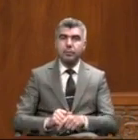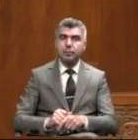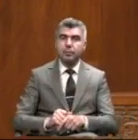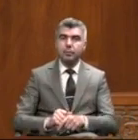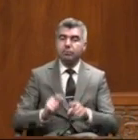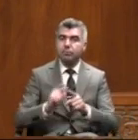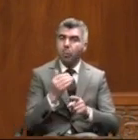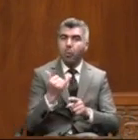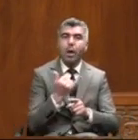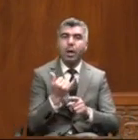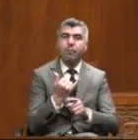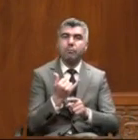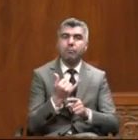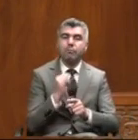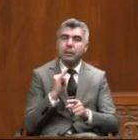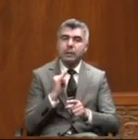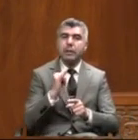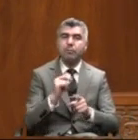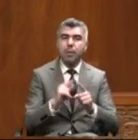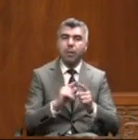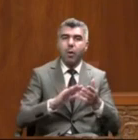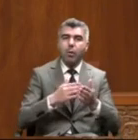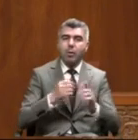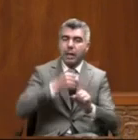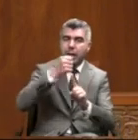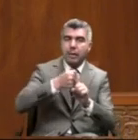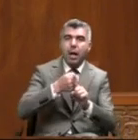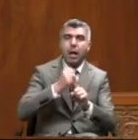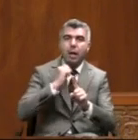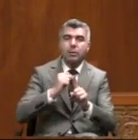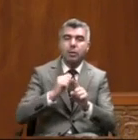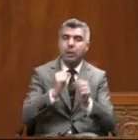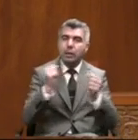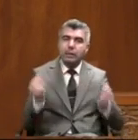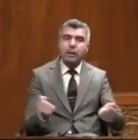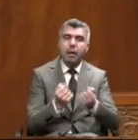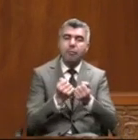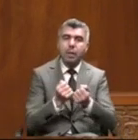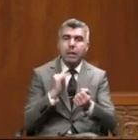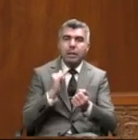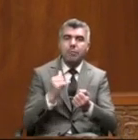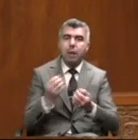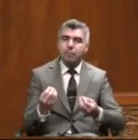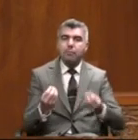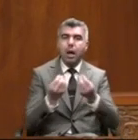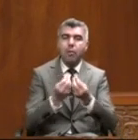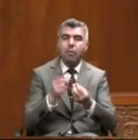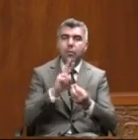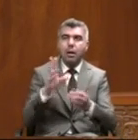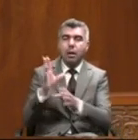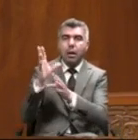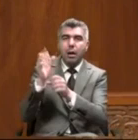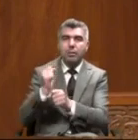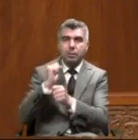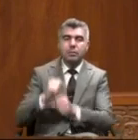اسس متينه لاستدامه مسارنا الاصلاح والتنموي الذي يقوده جلاله الملك نصره الله